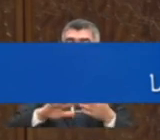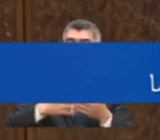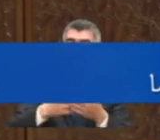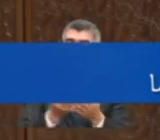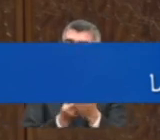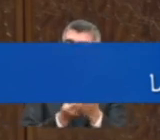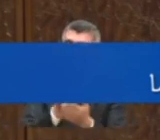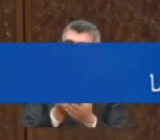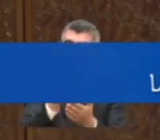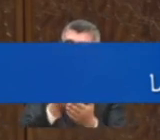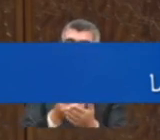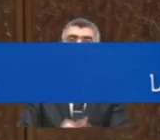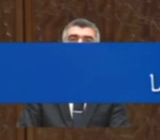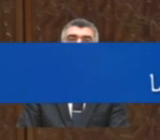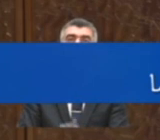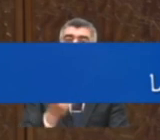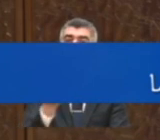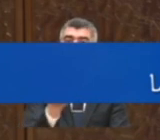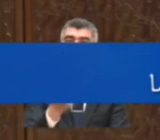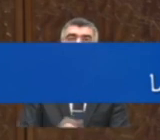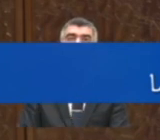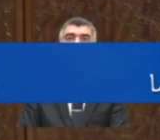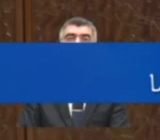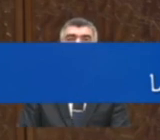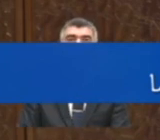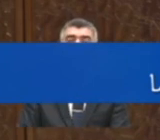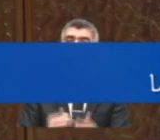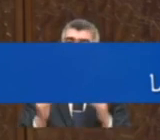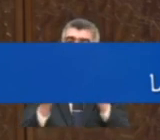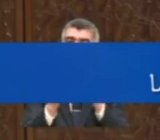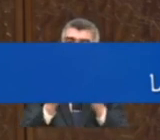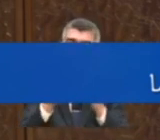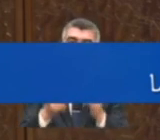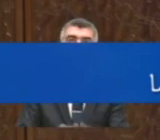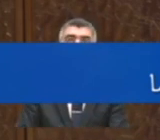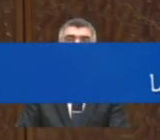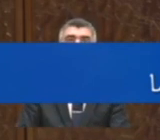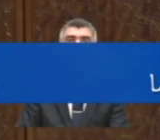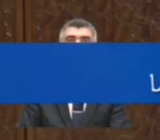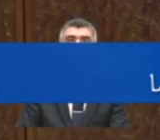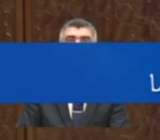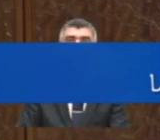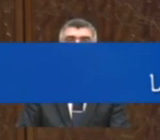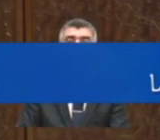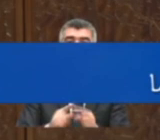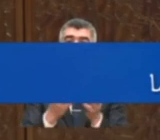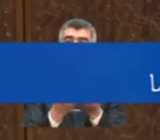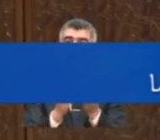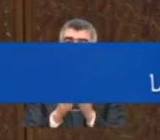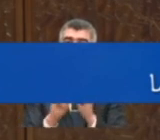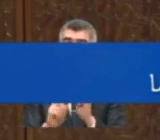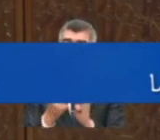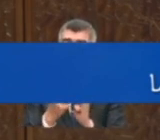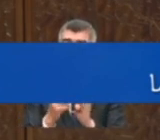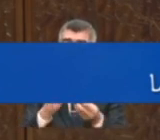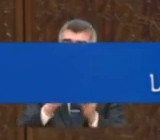عليها وملاحظات يعني مهمه ومهمه جدا وانا متفق معكم فيها. لهذا ما درناش لجنه وحده لتتبع واحد الاشكاليه